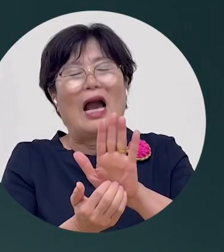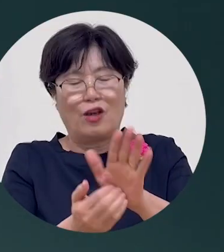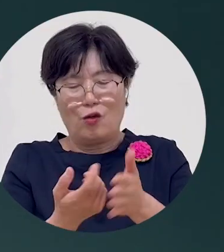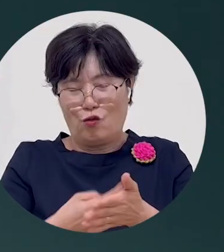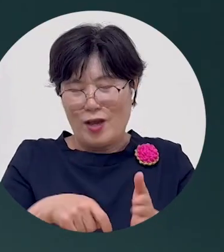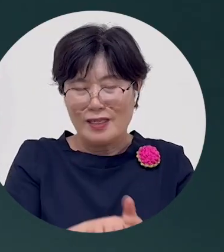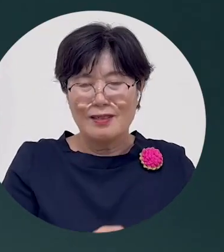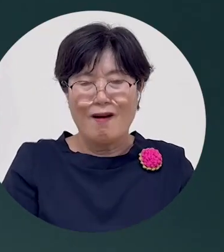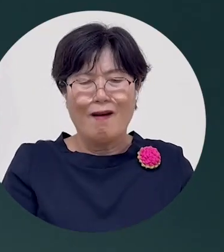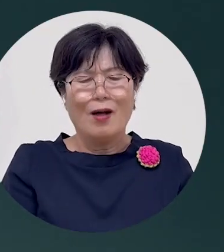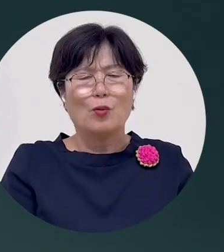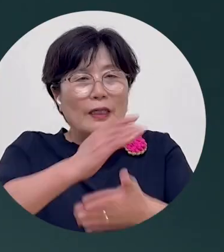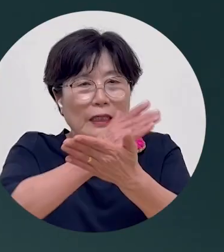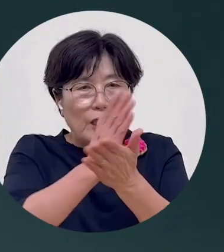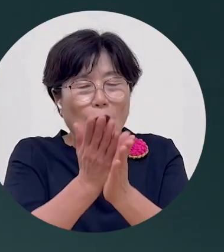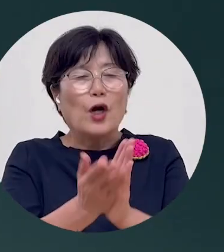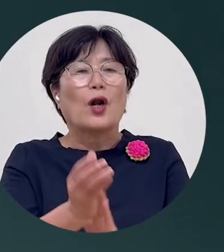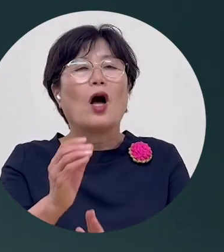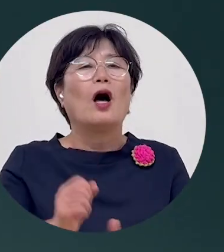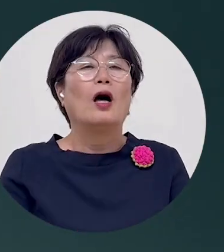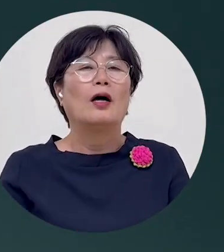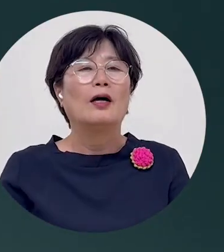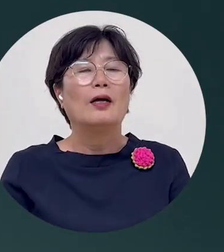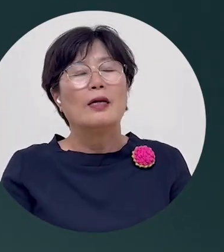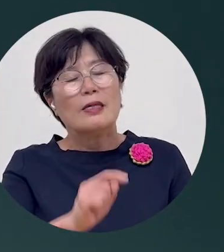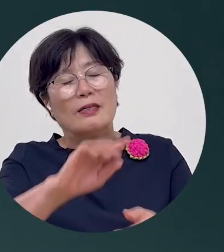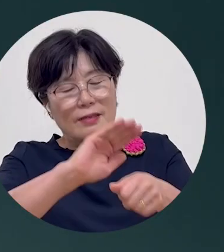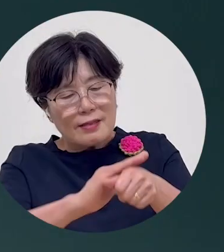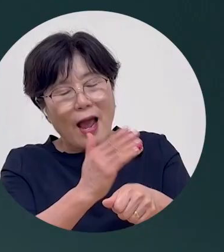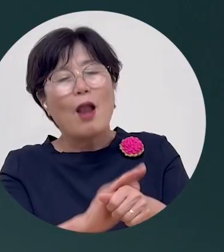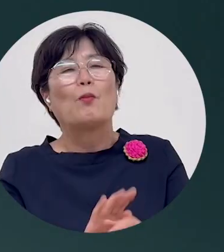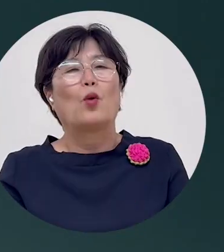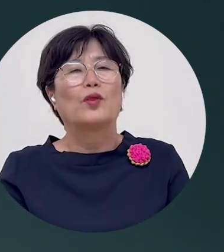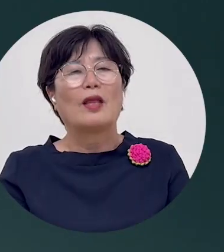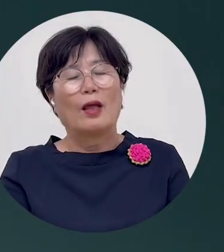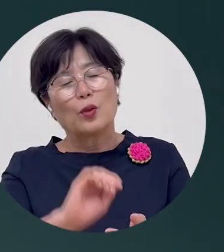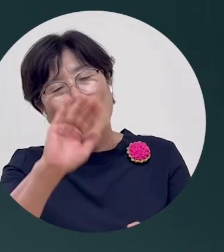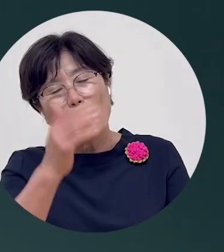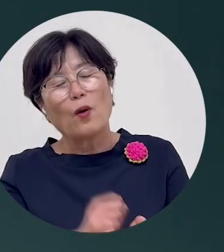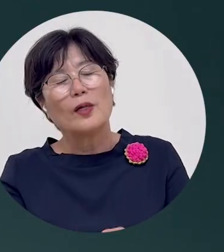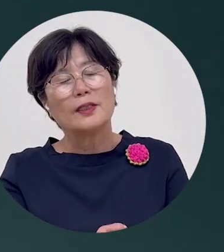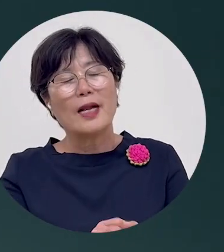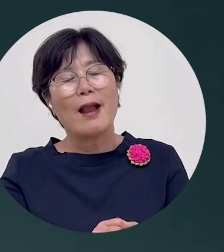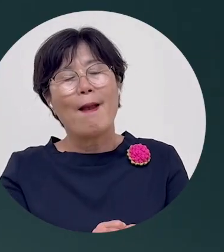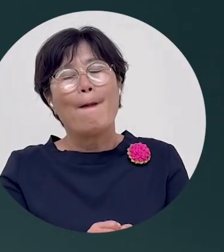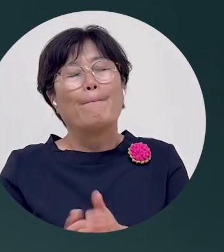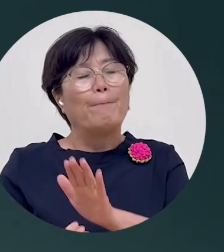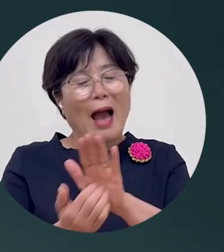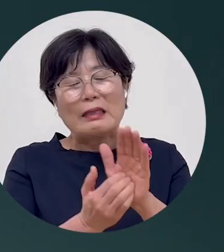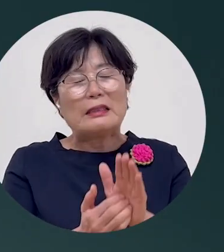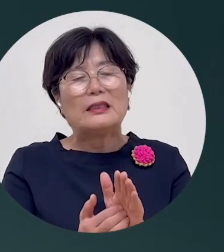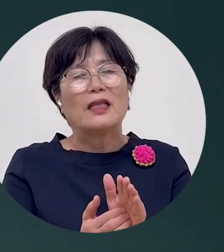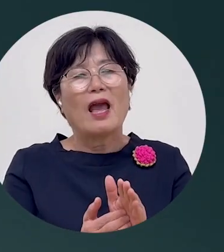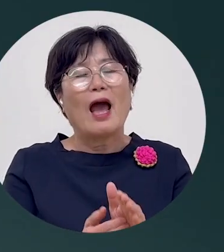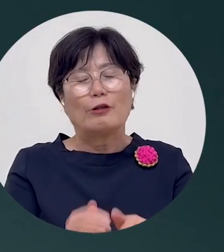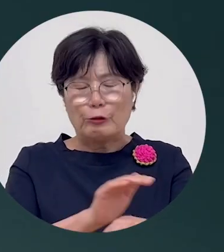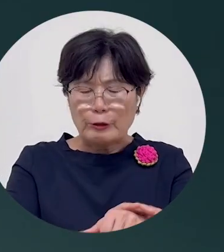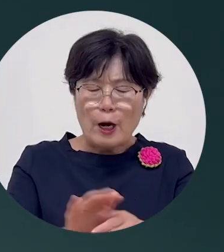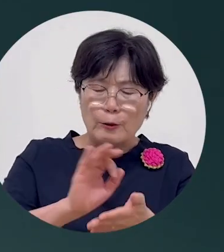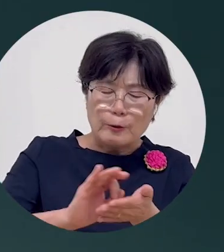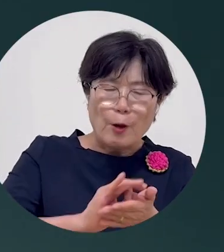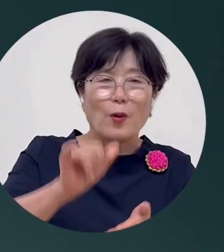여러 CCTV를 가리는데 요긴하게 사용되고 있습니다. 또 각각